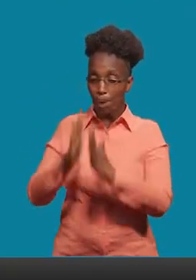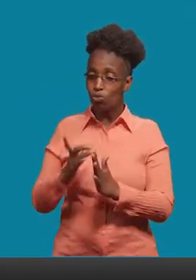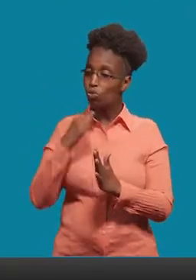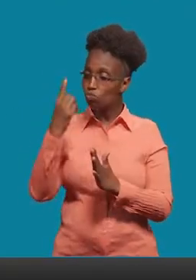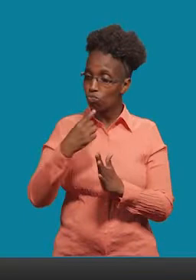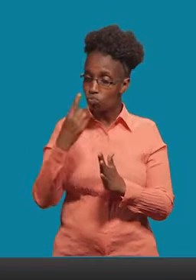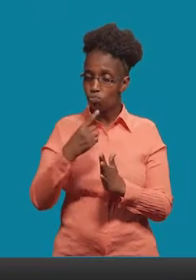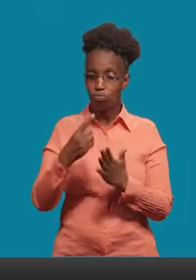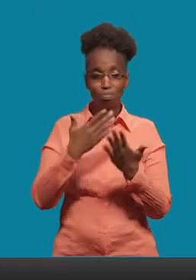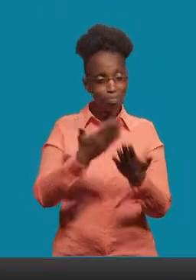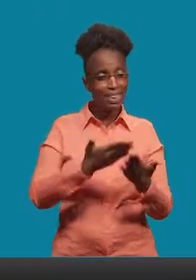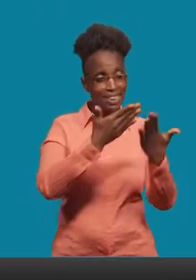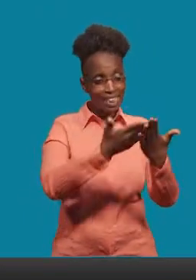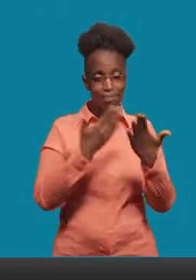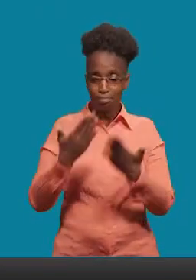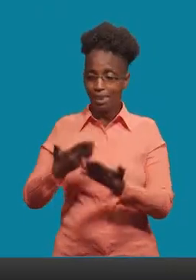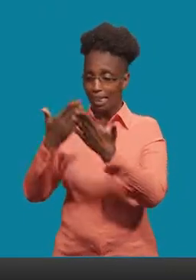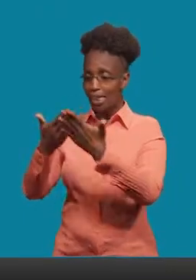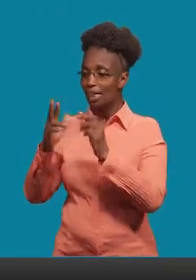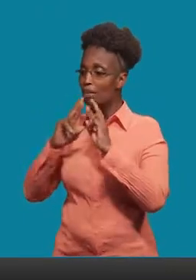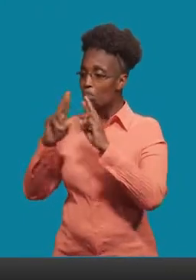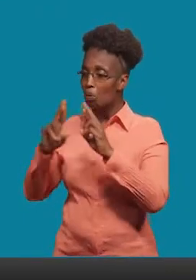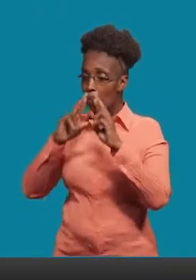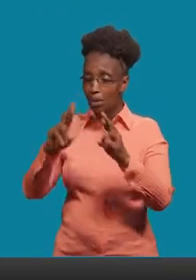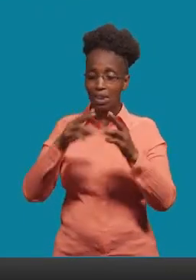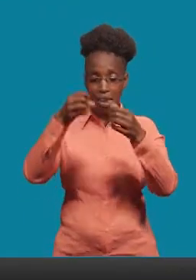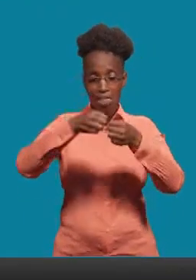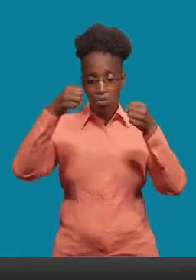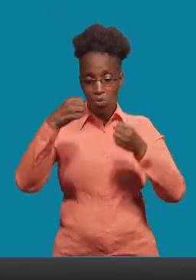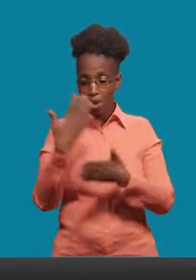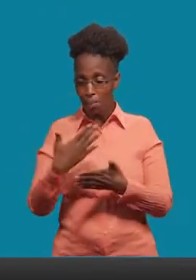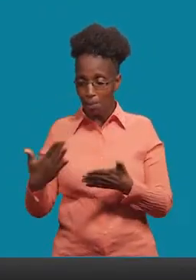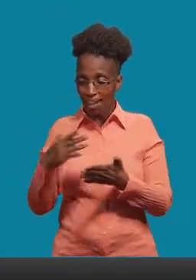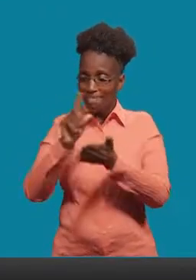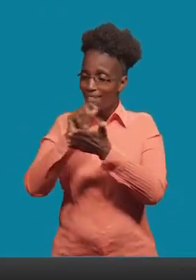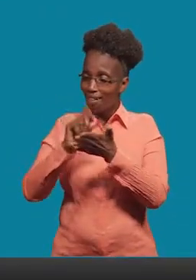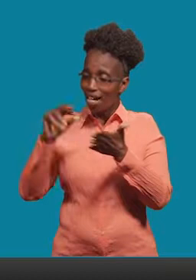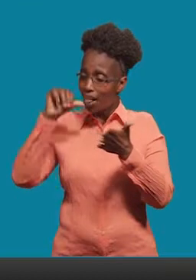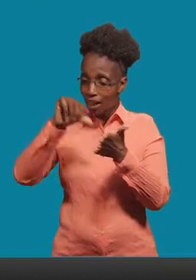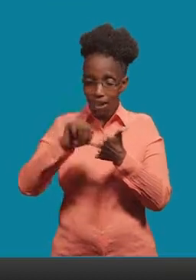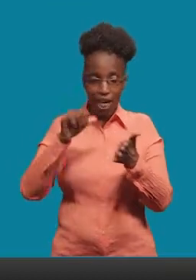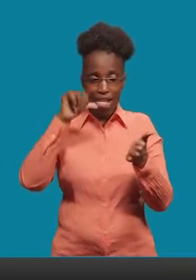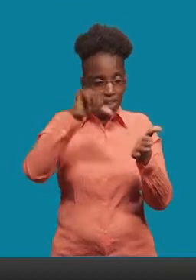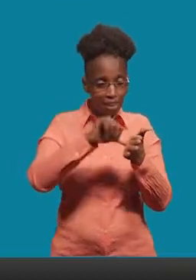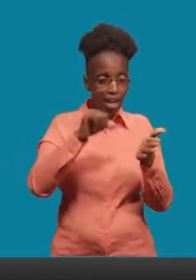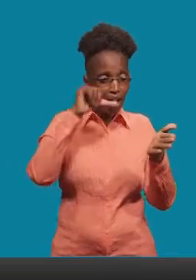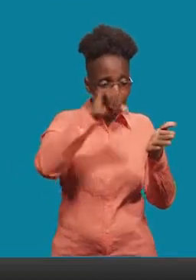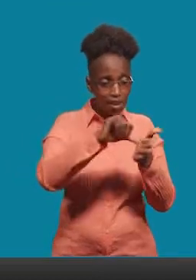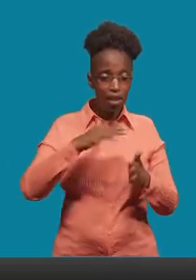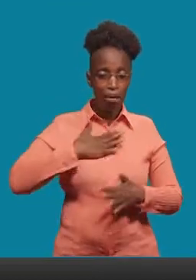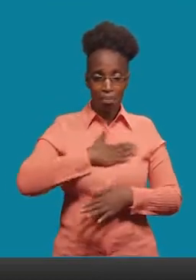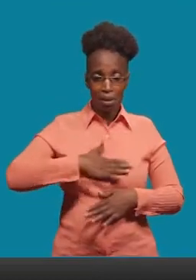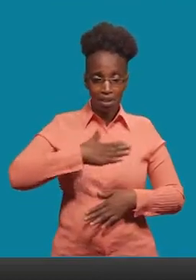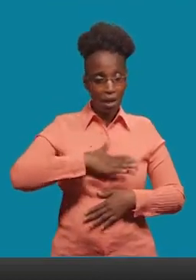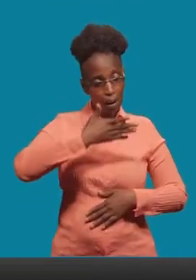sinema. Anaendesha makesi kwa magazeti, anatuandikia barua, sijui barua ya kilomita ngapi.